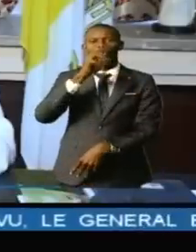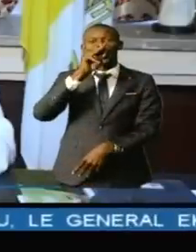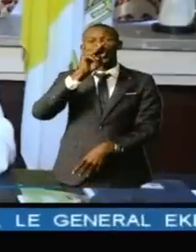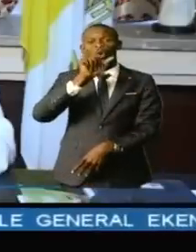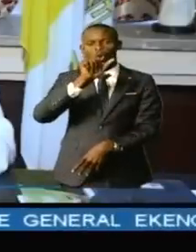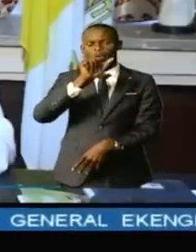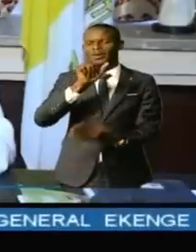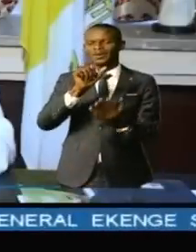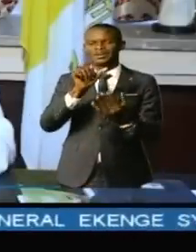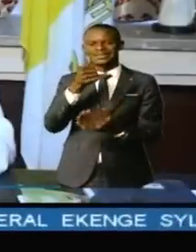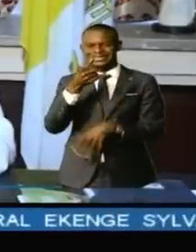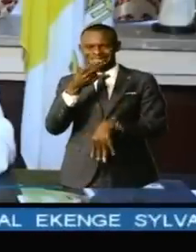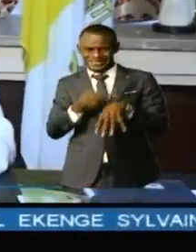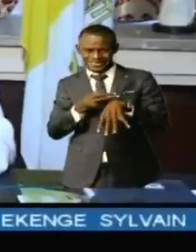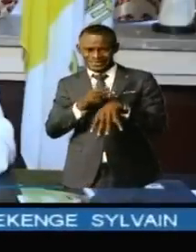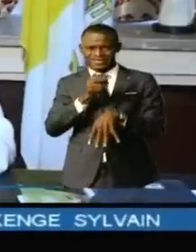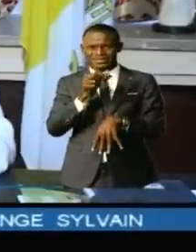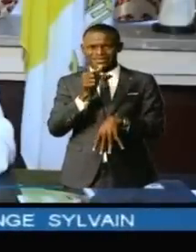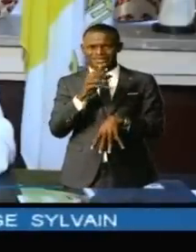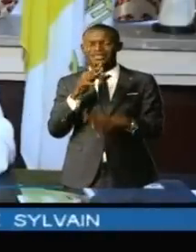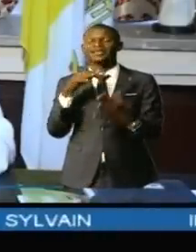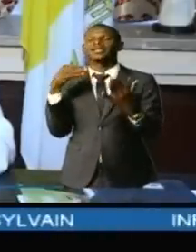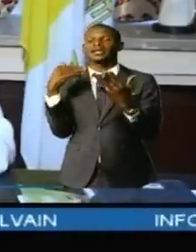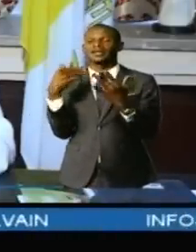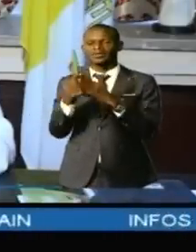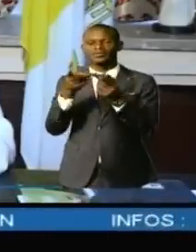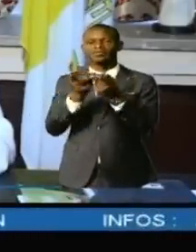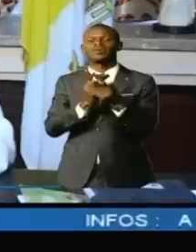10h15, arrivée à l'aéroport de Goma.